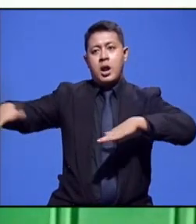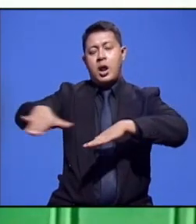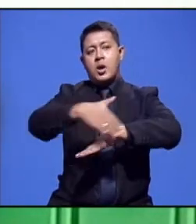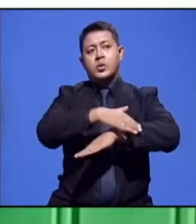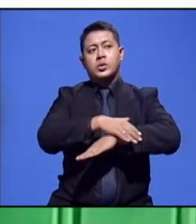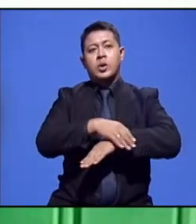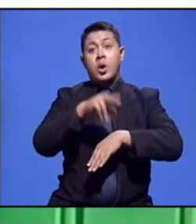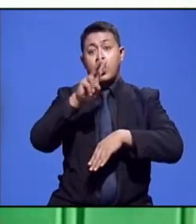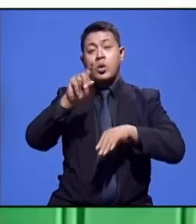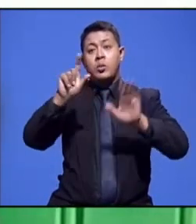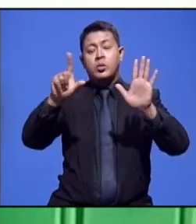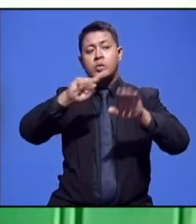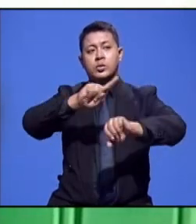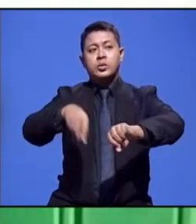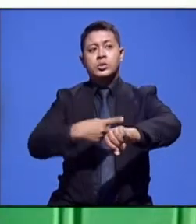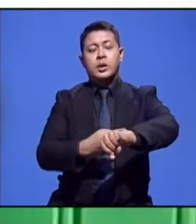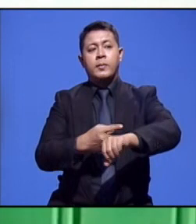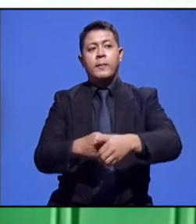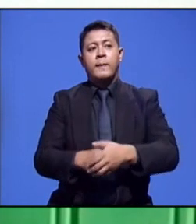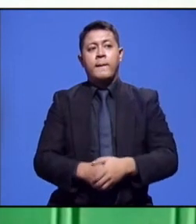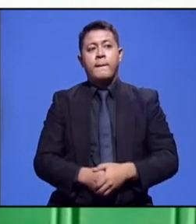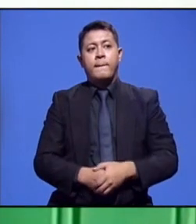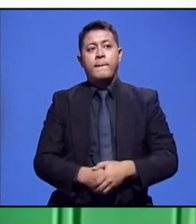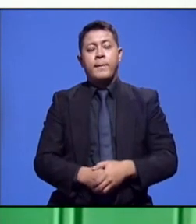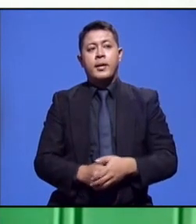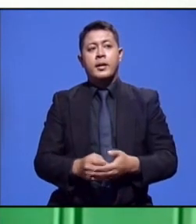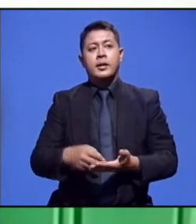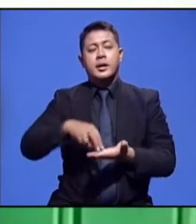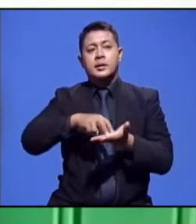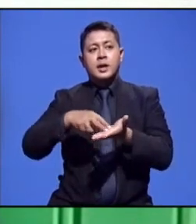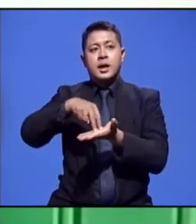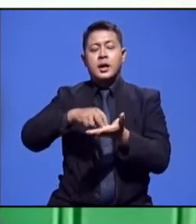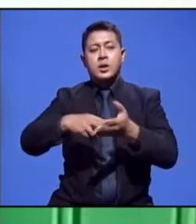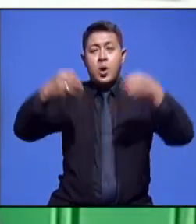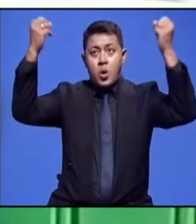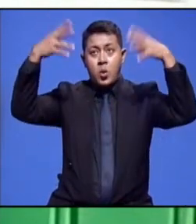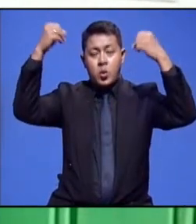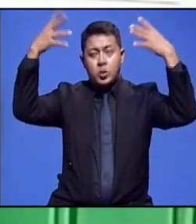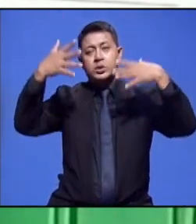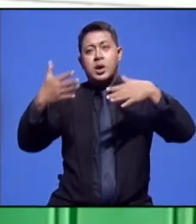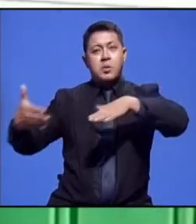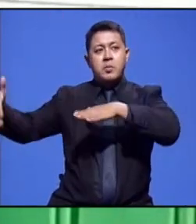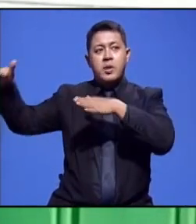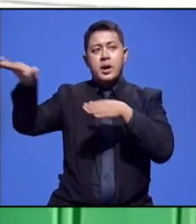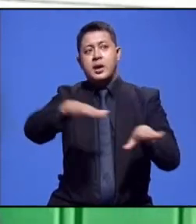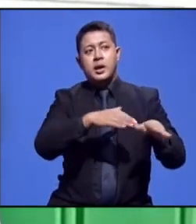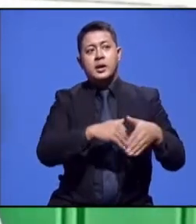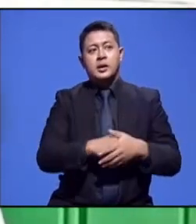Di lautan 27 jam ya Pak? Iya, 27 jam di atas rakit. Ya, hujan badai tempas kita di